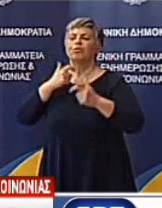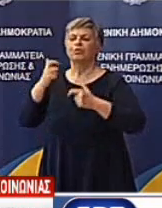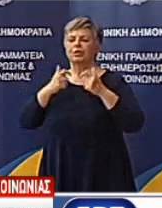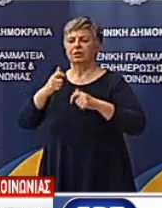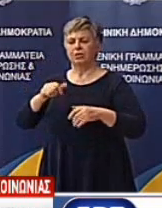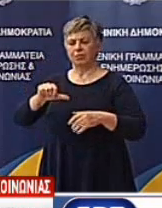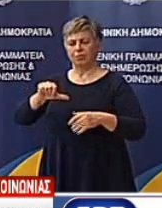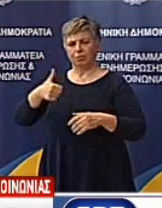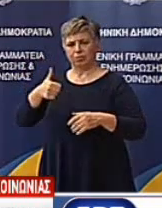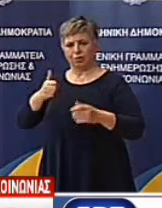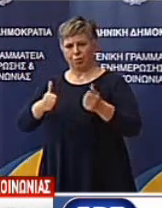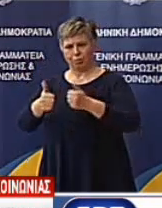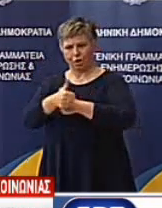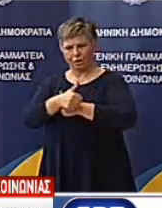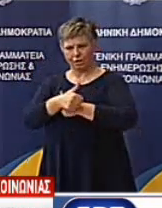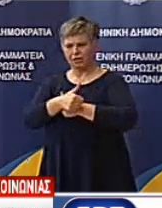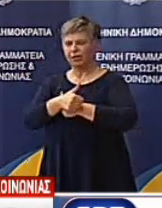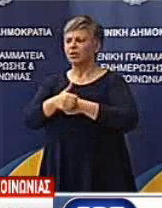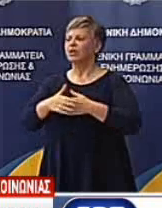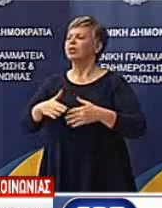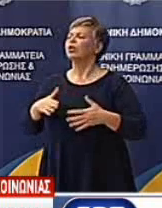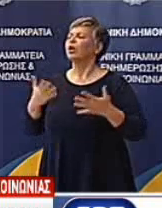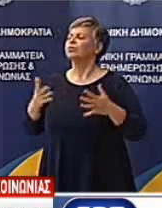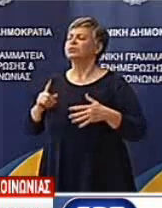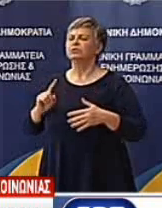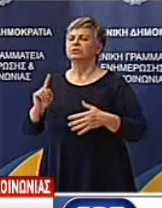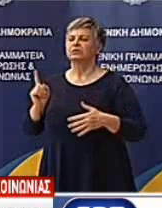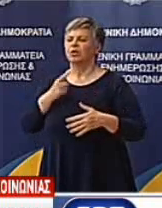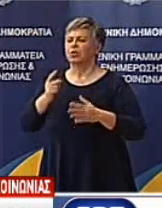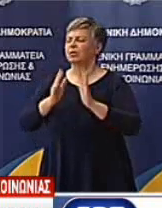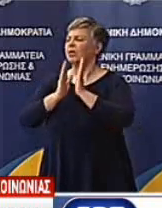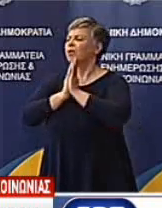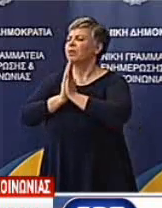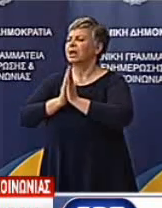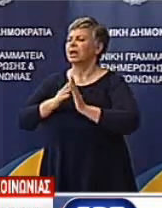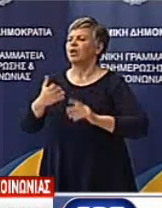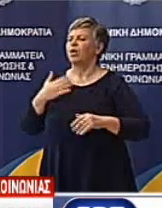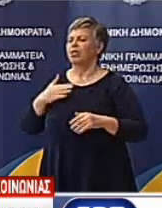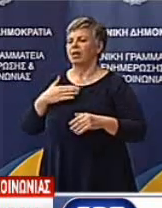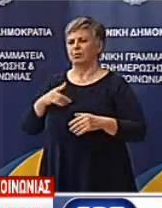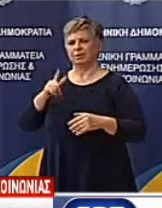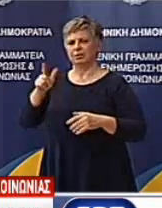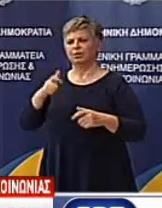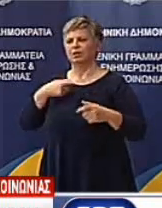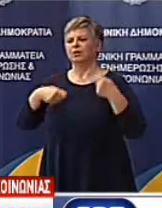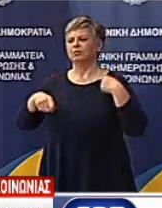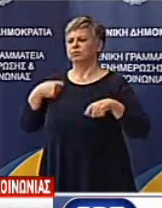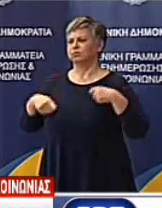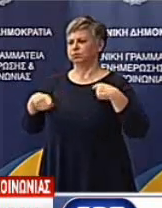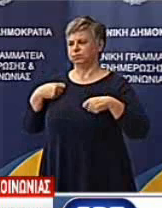θα είσαι σίγουρη ότι θα πάρεις και εσύ την ερώτηση, όπως όλοι θα προσπαθήσουμε με πολύ σύντομες τις απαντήσεις ακριβώς για να γίνει.